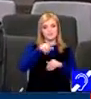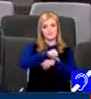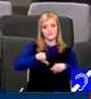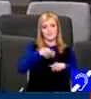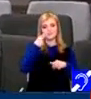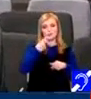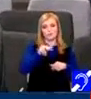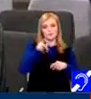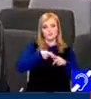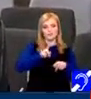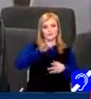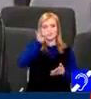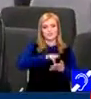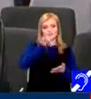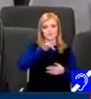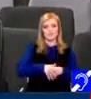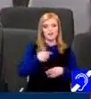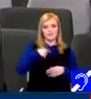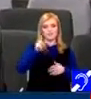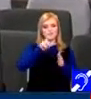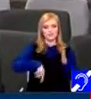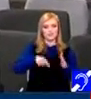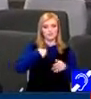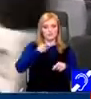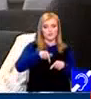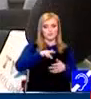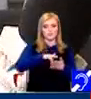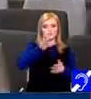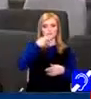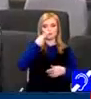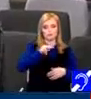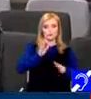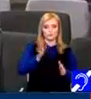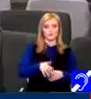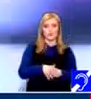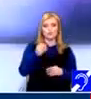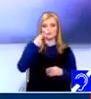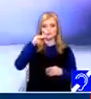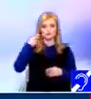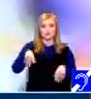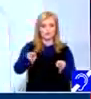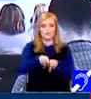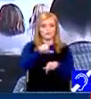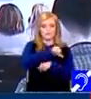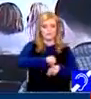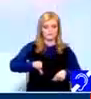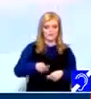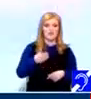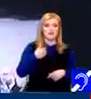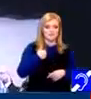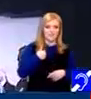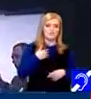dar cred că în anii viitori vom progresa și noi puțin. Și vreți să contribui? Da, am vrea să contribuim, de asta am rămas